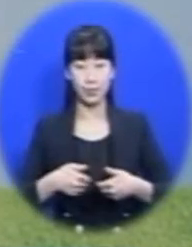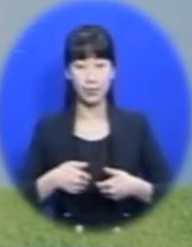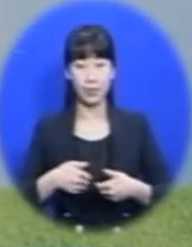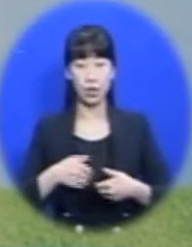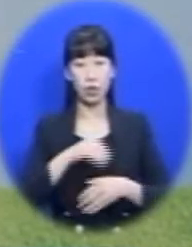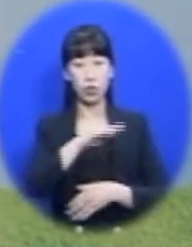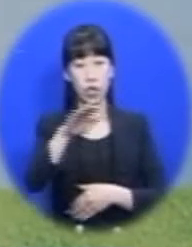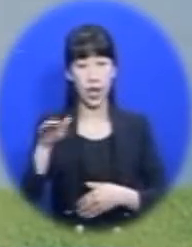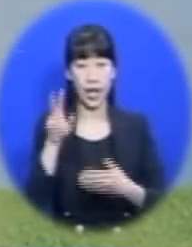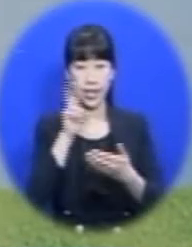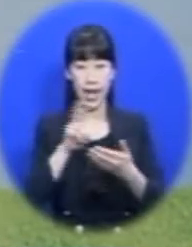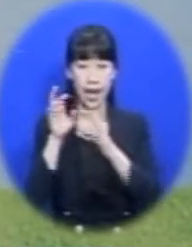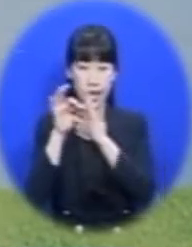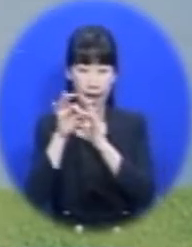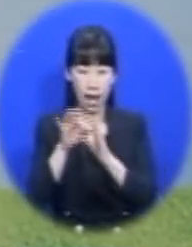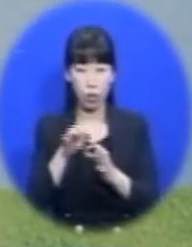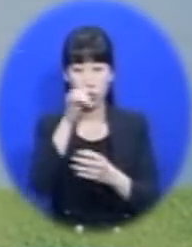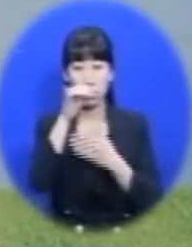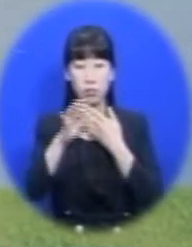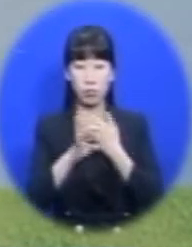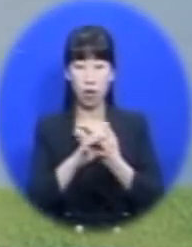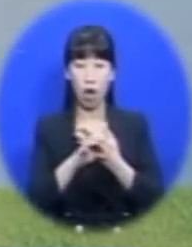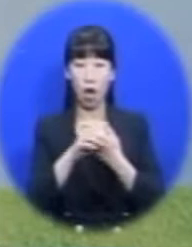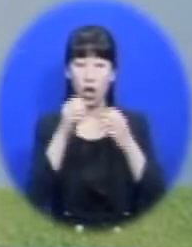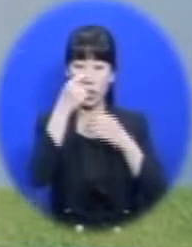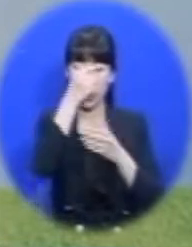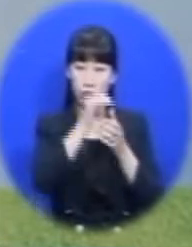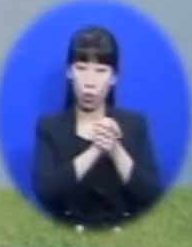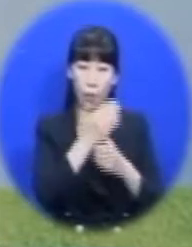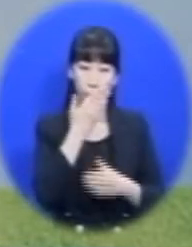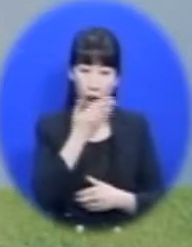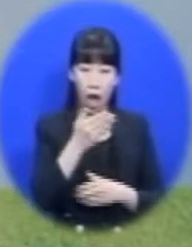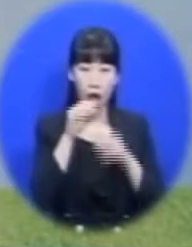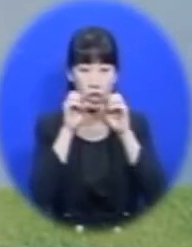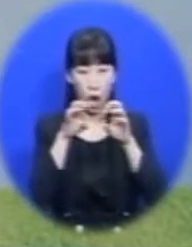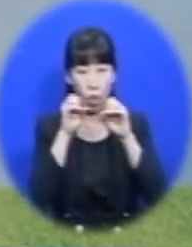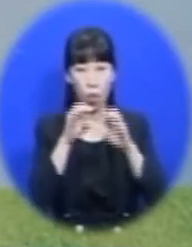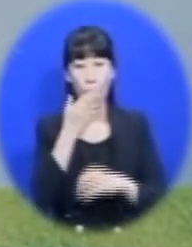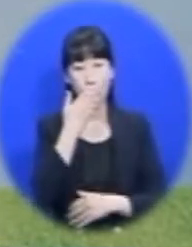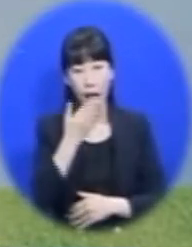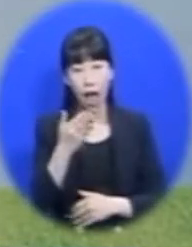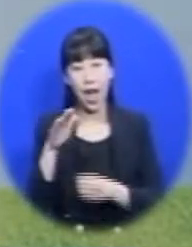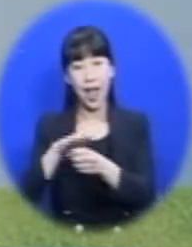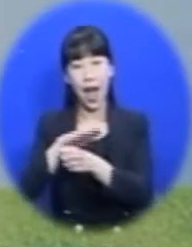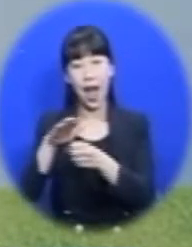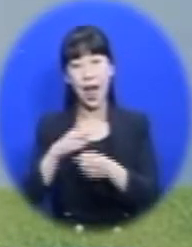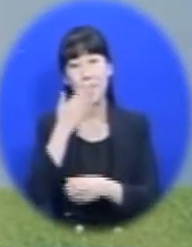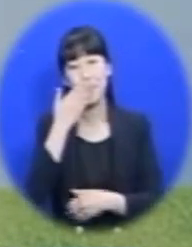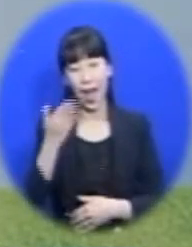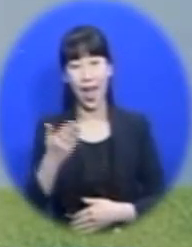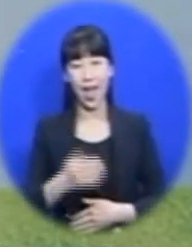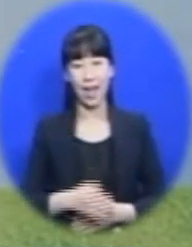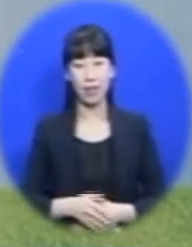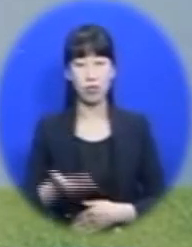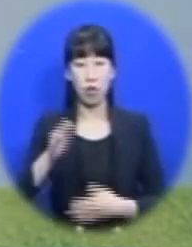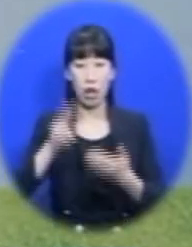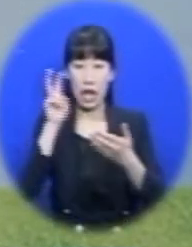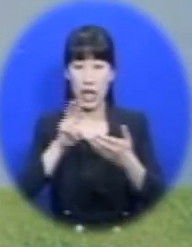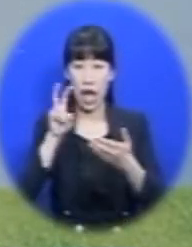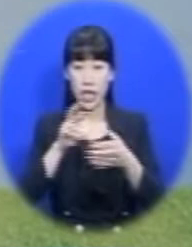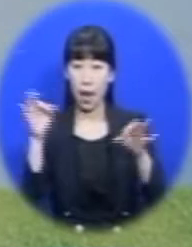그러면 기도도 할 수 있고 전도도 할 수 있고 사랑도 할 수 있습니다. 근데 찬양이 사라져버리고